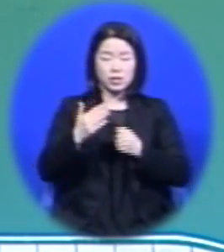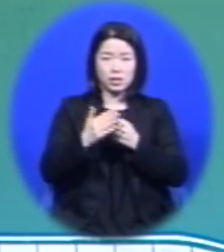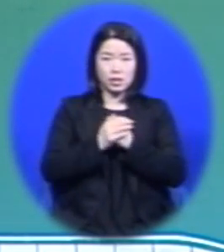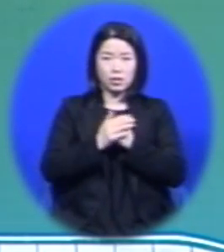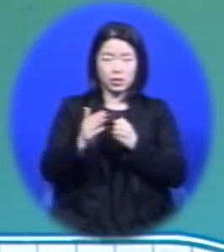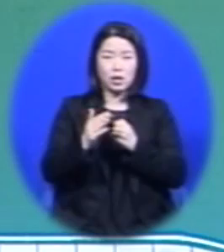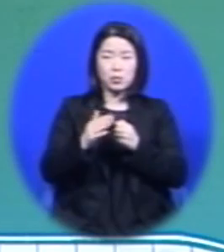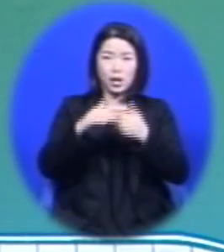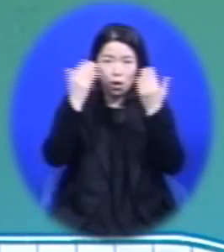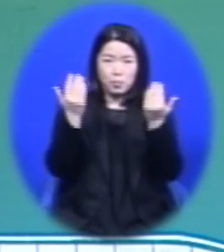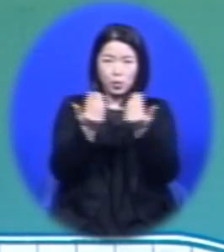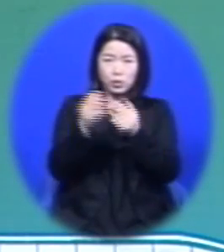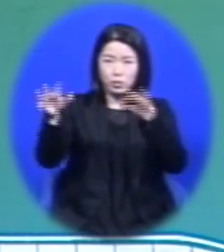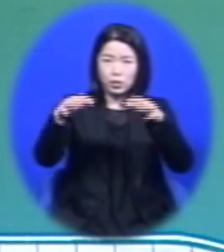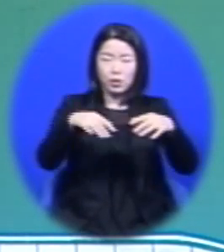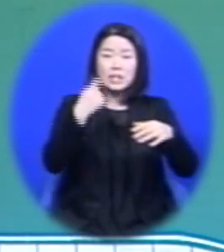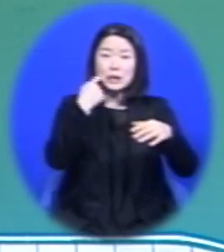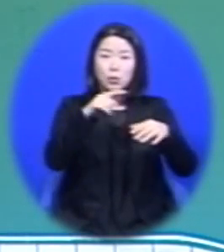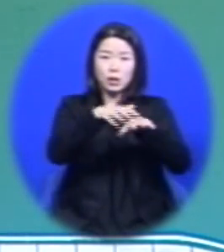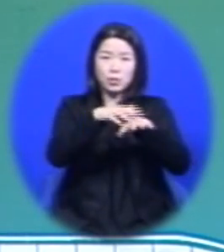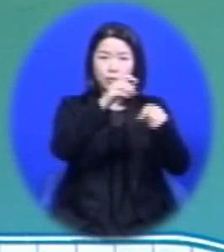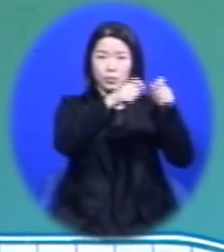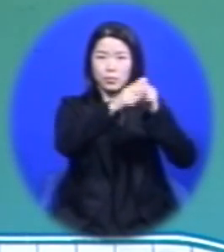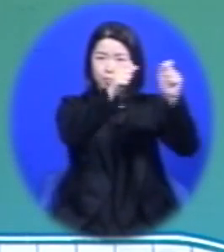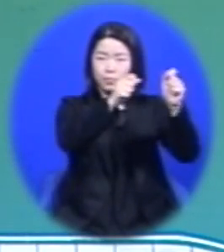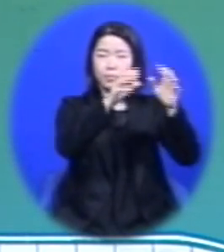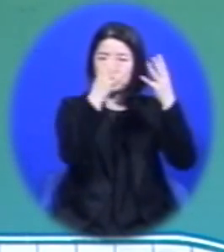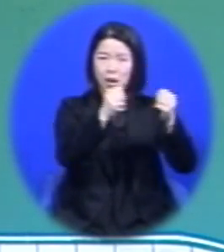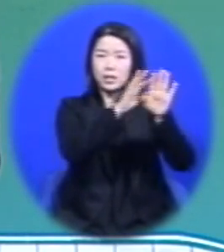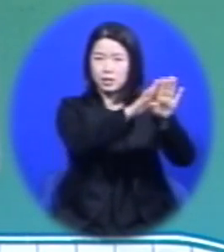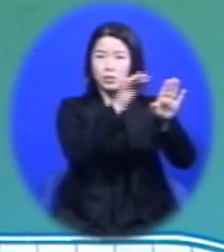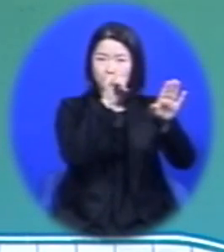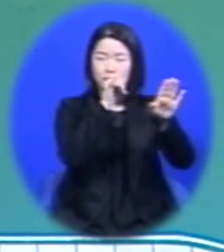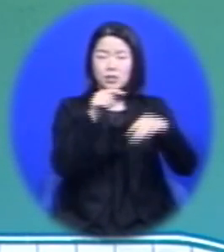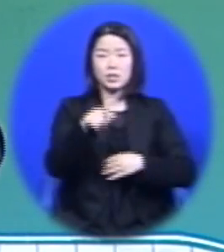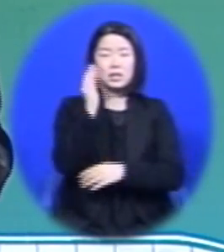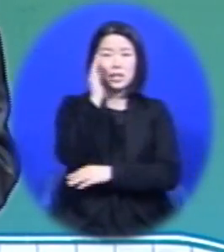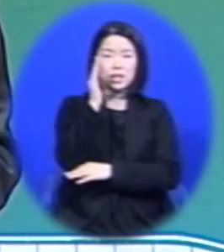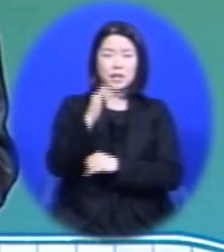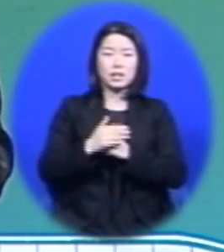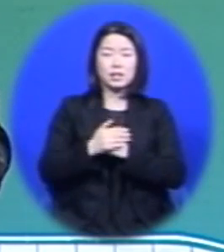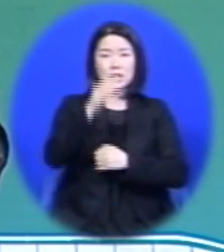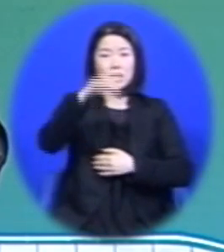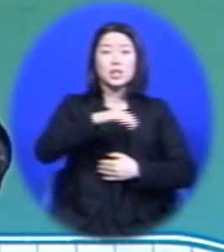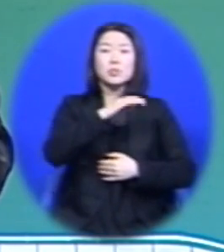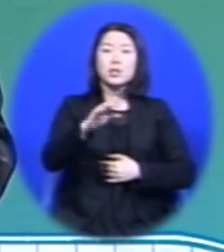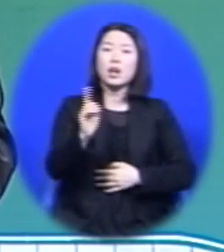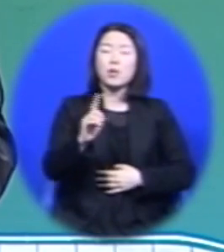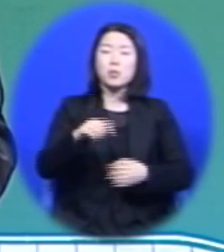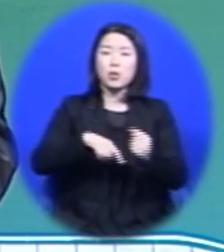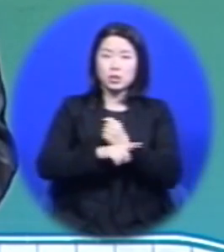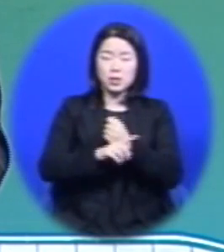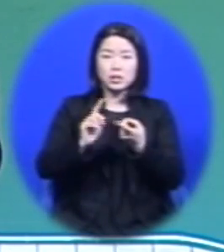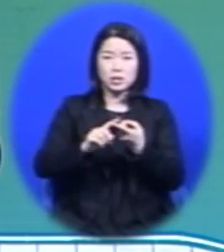다 구해다가 나무에다가 걸어 놓은 거죠. 자, 이 이야기는 십자가가 무엇을